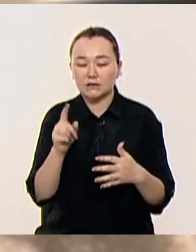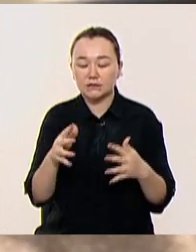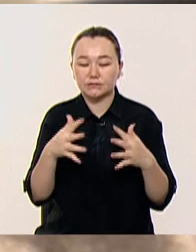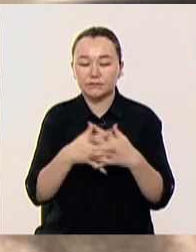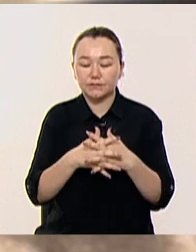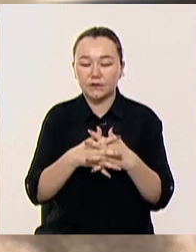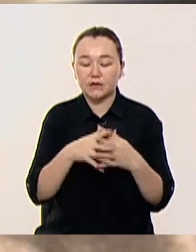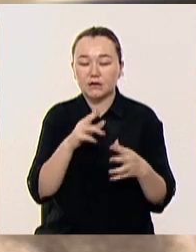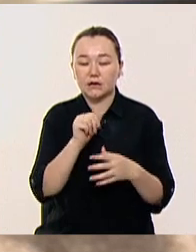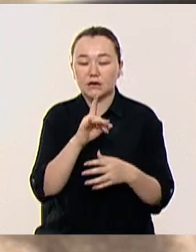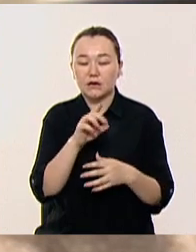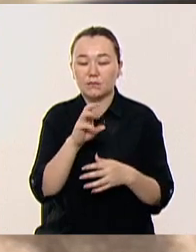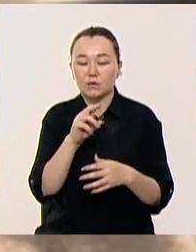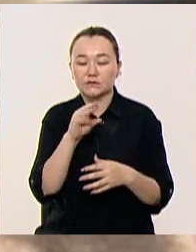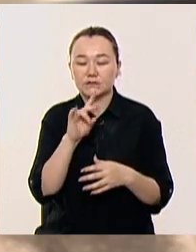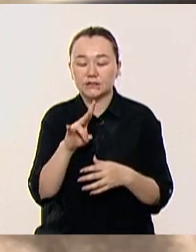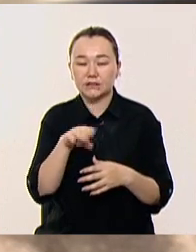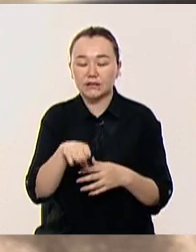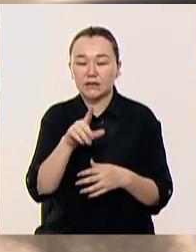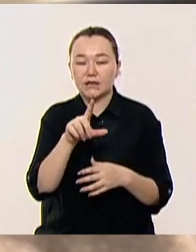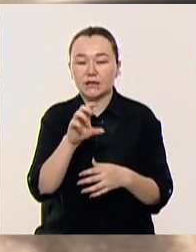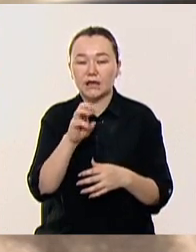карбоксигемоглобин, то есть при этом